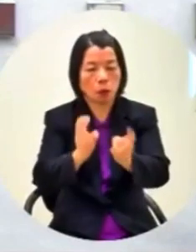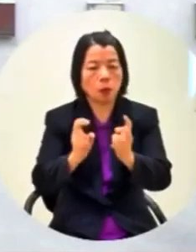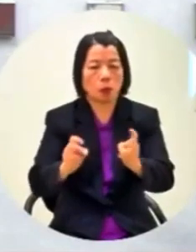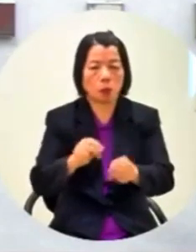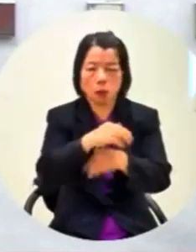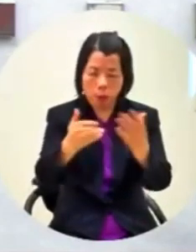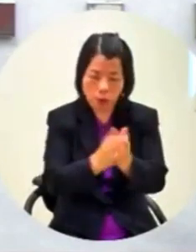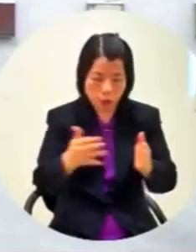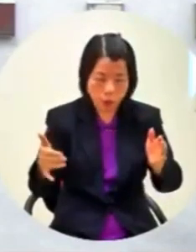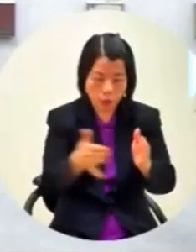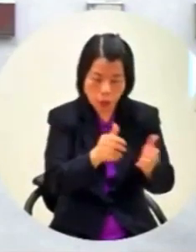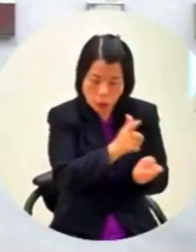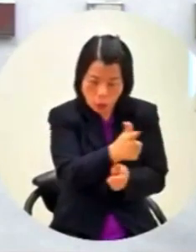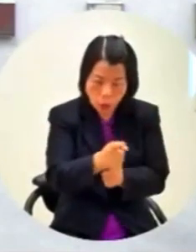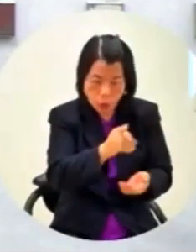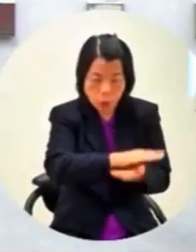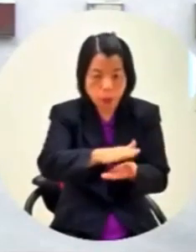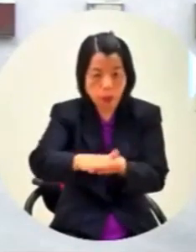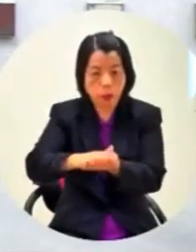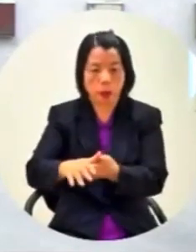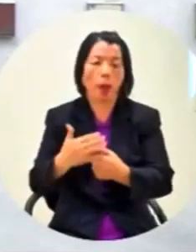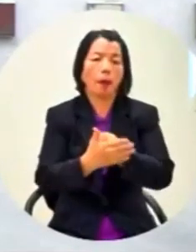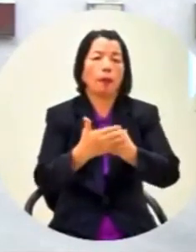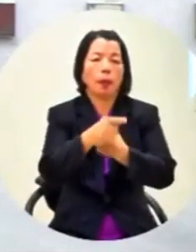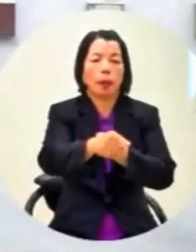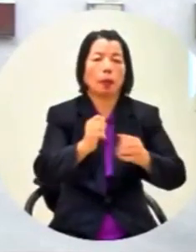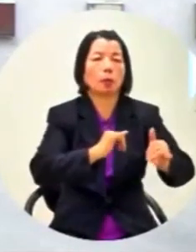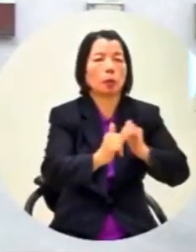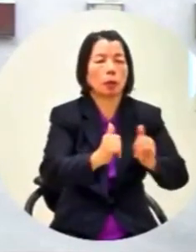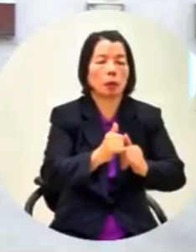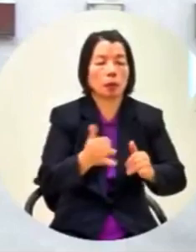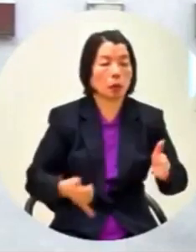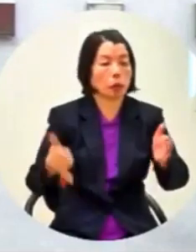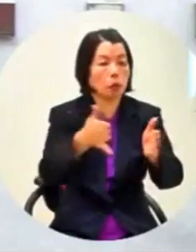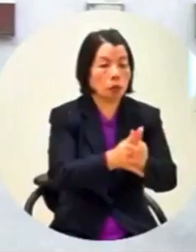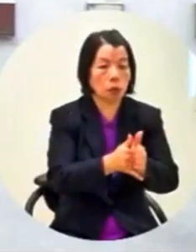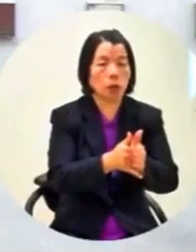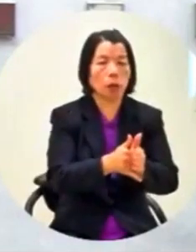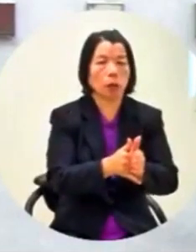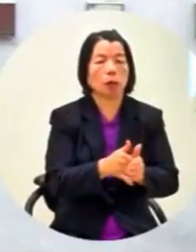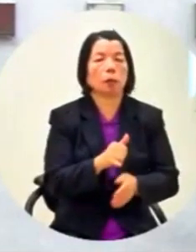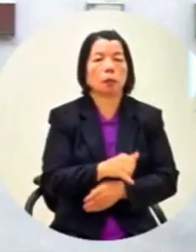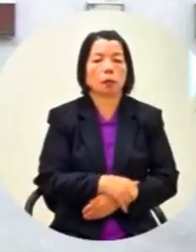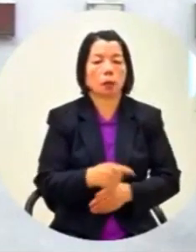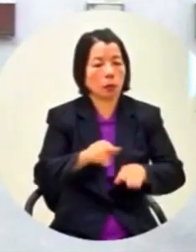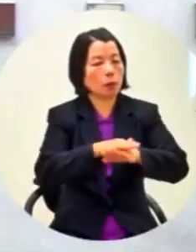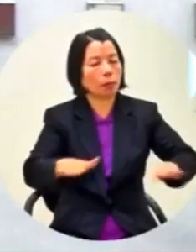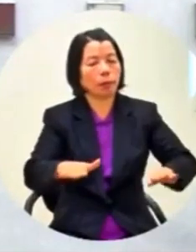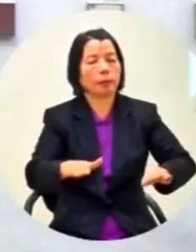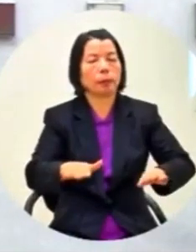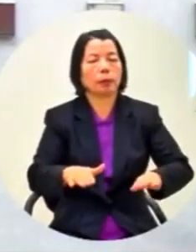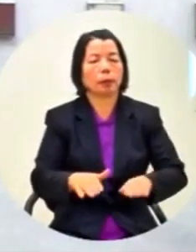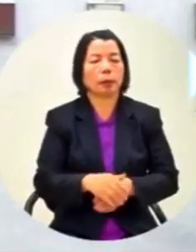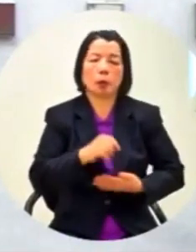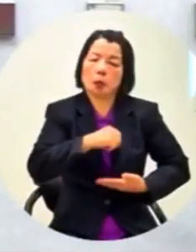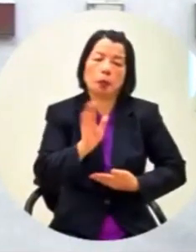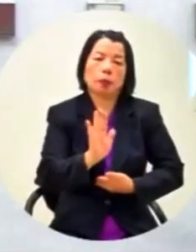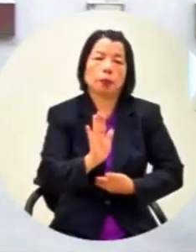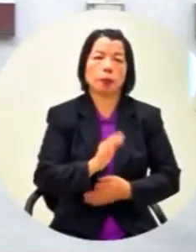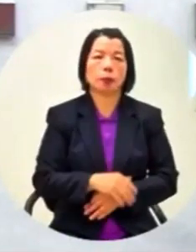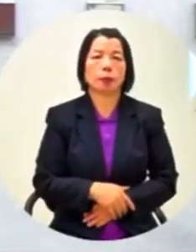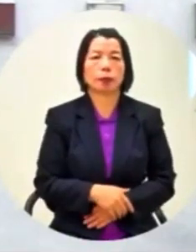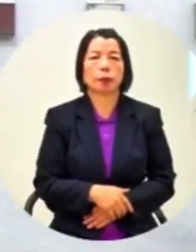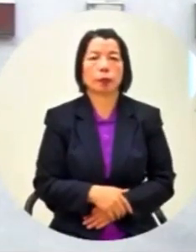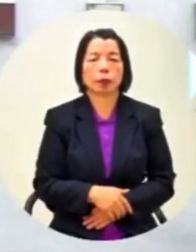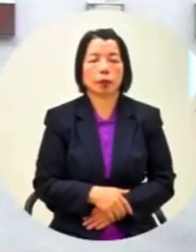消，确保我们市民朋友乘搭乘大众运输工具安全无虞。非